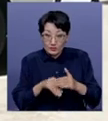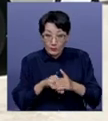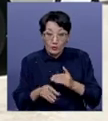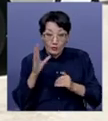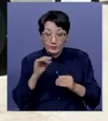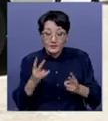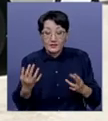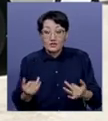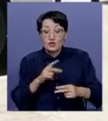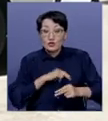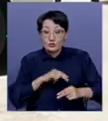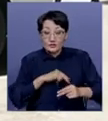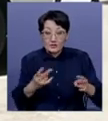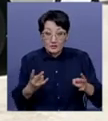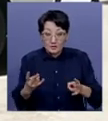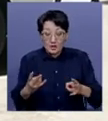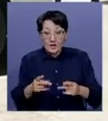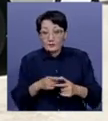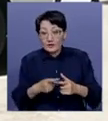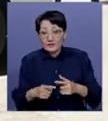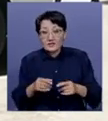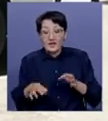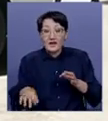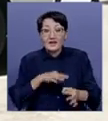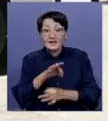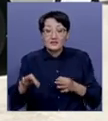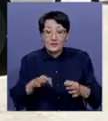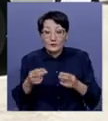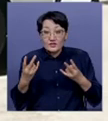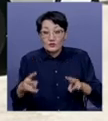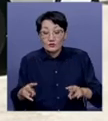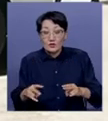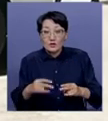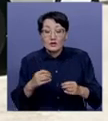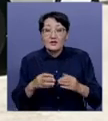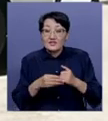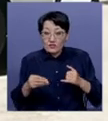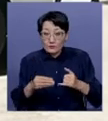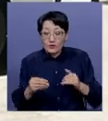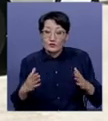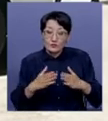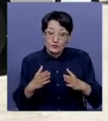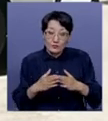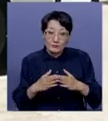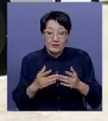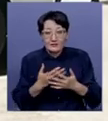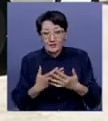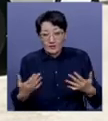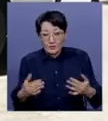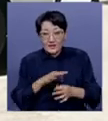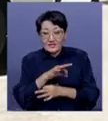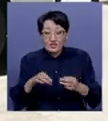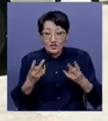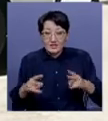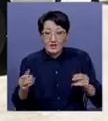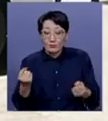Ол үшін қазір жұмыс жасау керек, болмаса артық керек емес мүліктеріңіз болса, жер бола ма, ол үй бола ма, ол артық керек